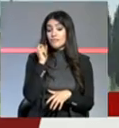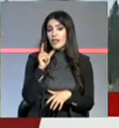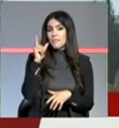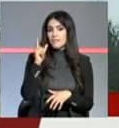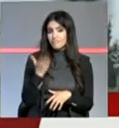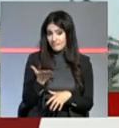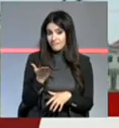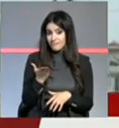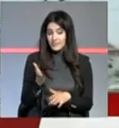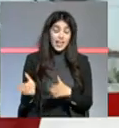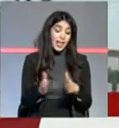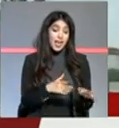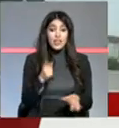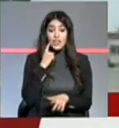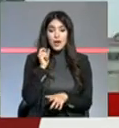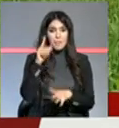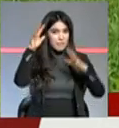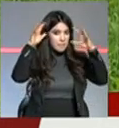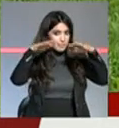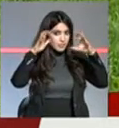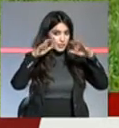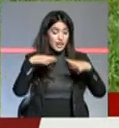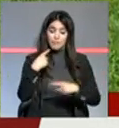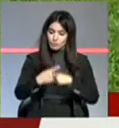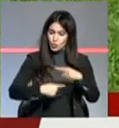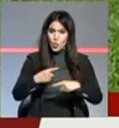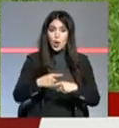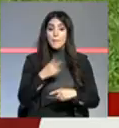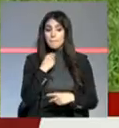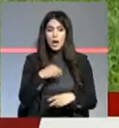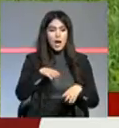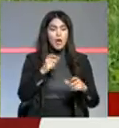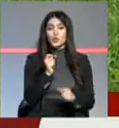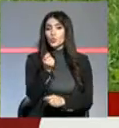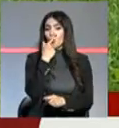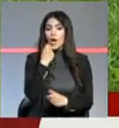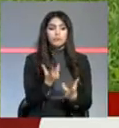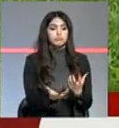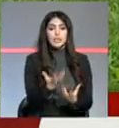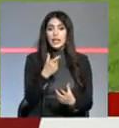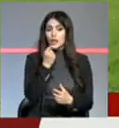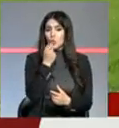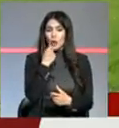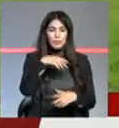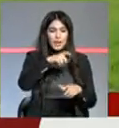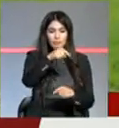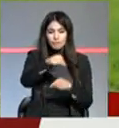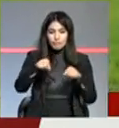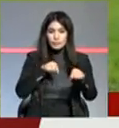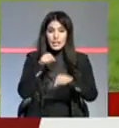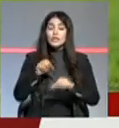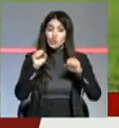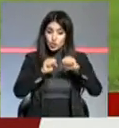ذهب خالص اذا ما رافقت خطوره وعمليه رش الاسمده ومنها خاصه ماده الا مونيتر التي تمكن